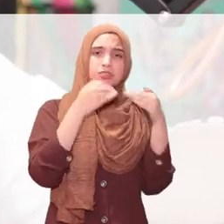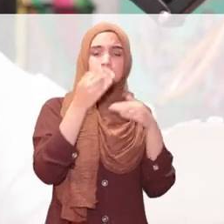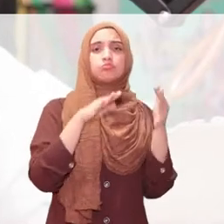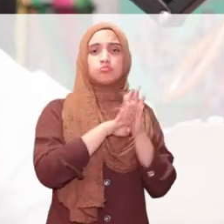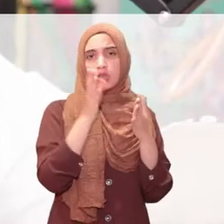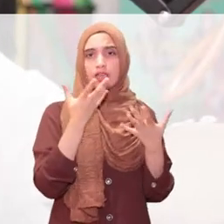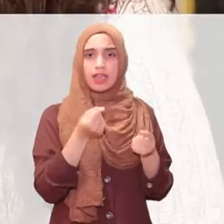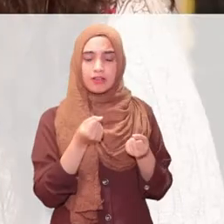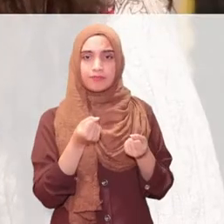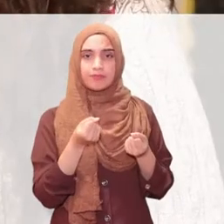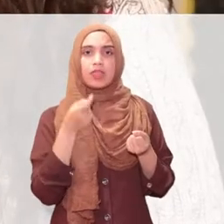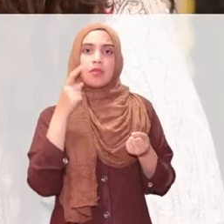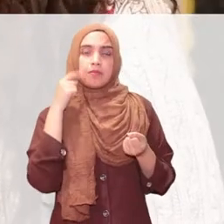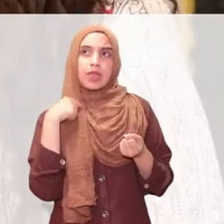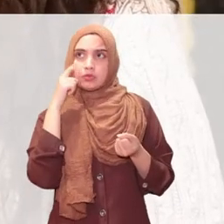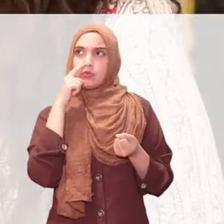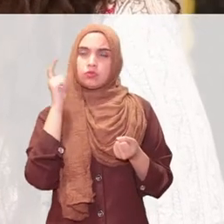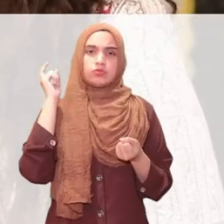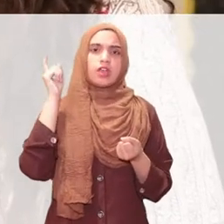स्टूडियो की